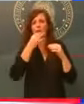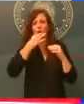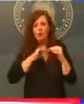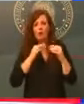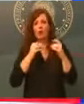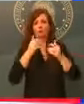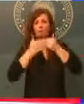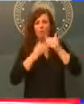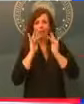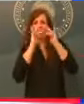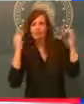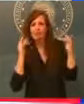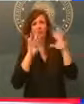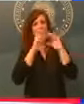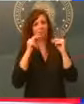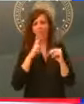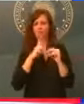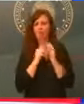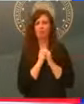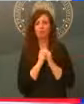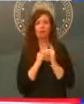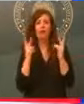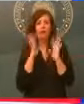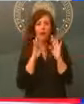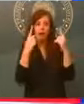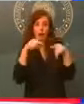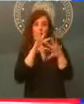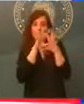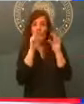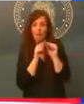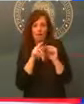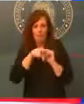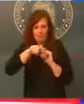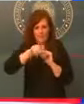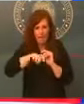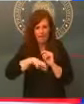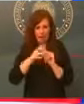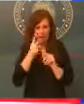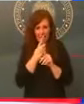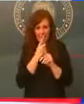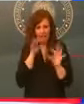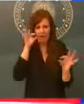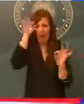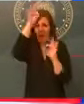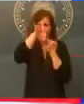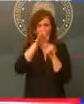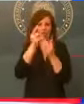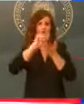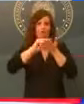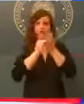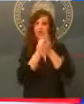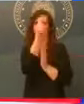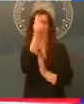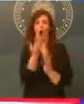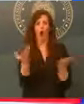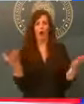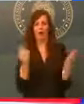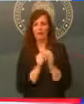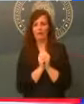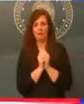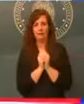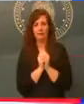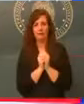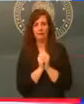non possa non coinvolgere come pilastro centrale della scuola quindi sicuramente e su questo devo